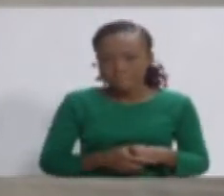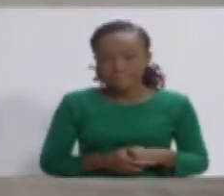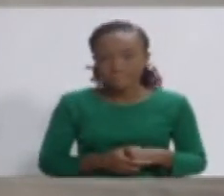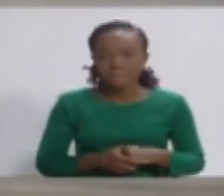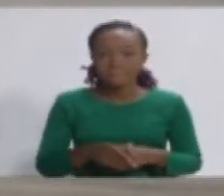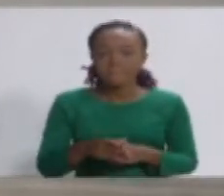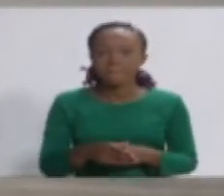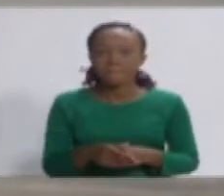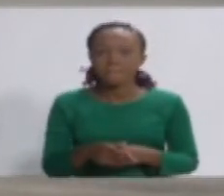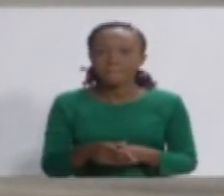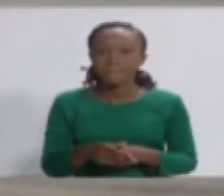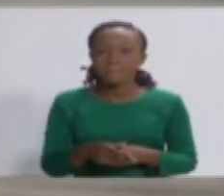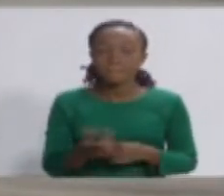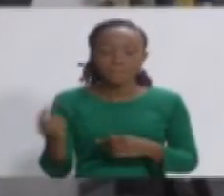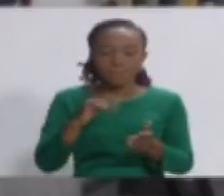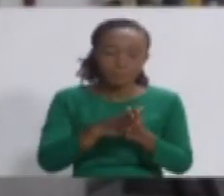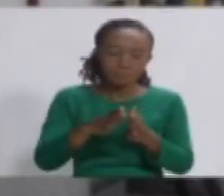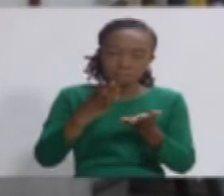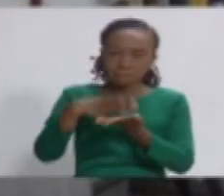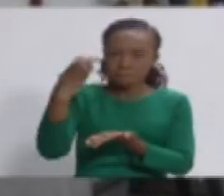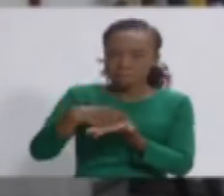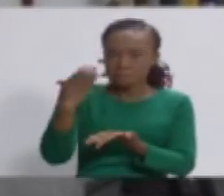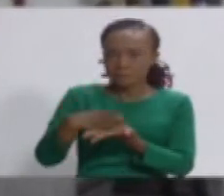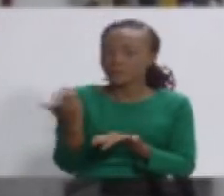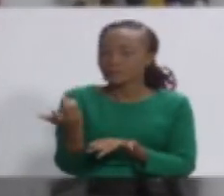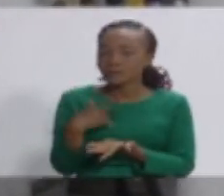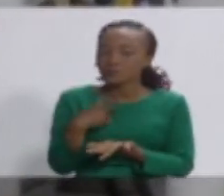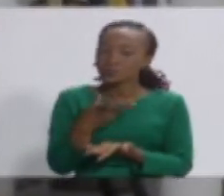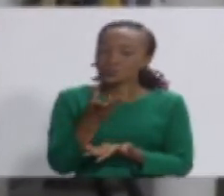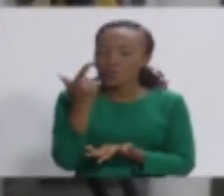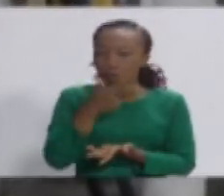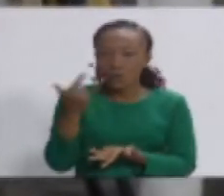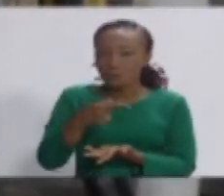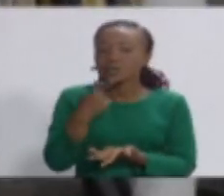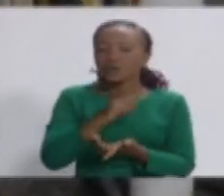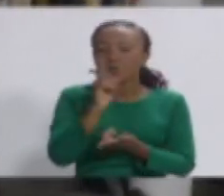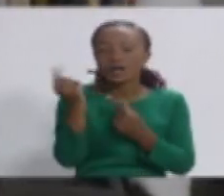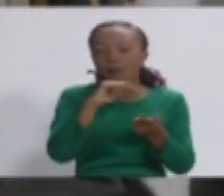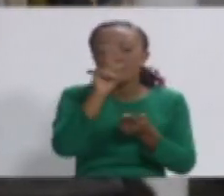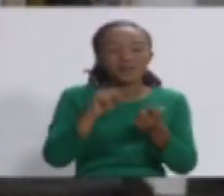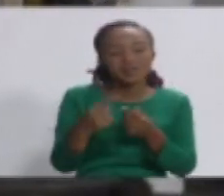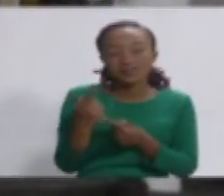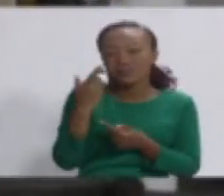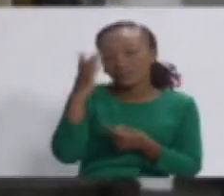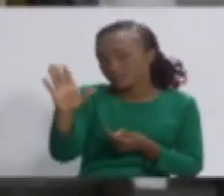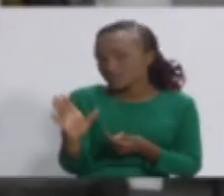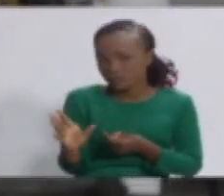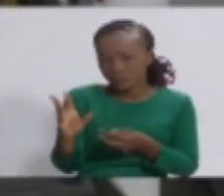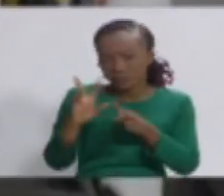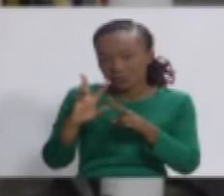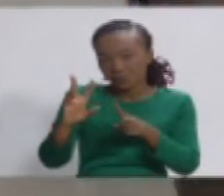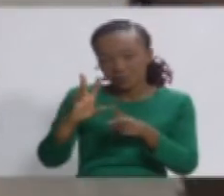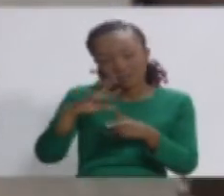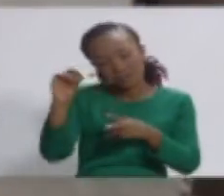hiko tukikuja na vichupa vyetu hakuna mafuta ya taa. Hatujui, hatujaambiwa tujalini, hatujaambiwa tutakujalini. Itabidi tukatafute